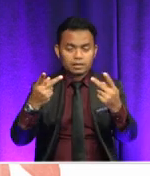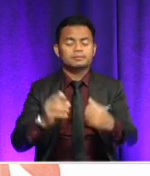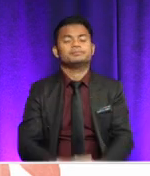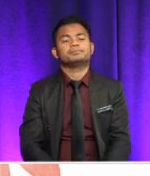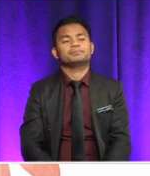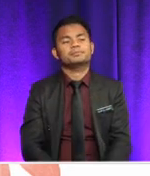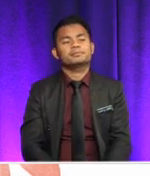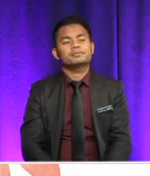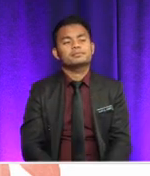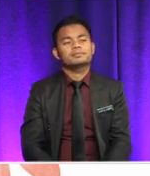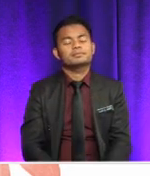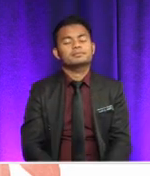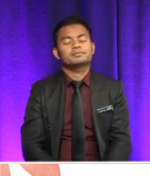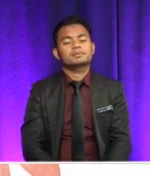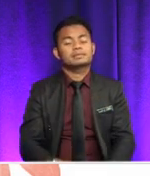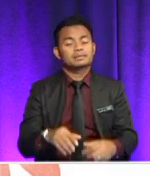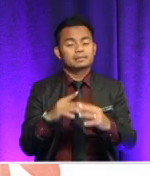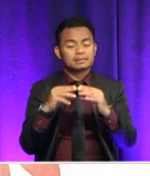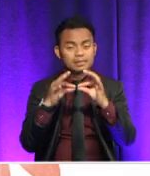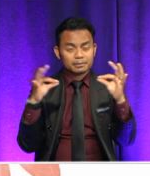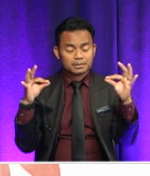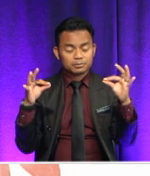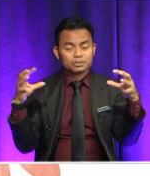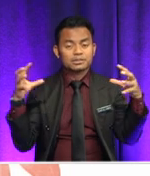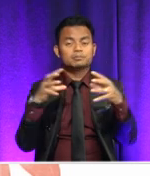ayat majmu campur campuran